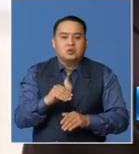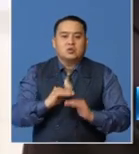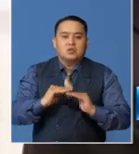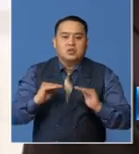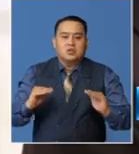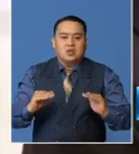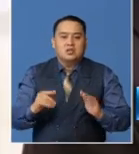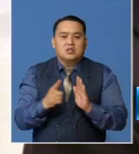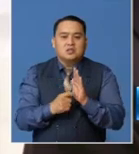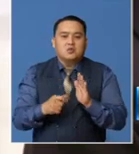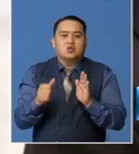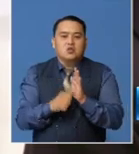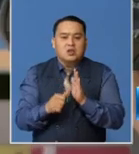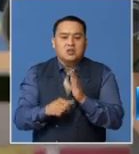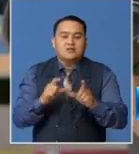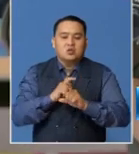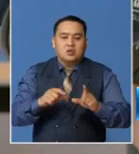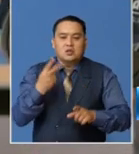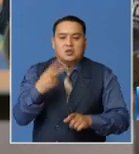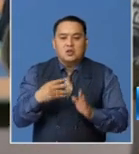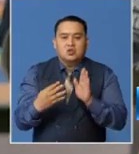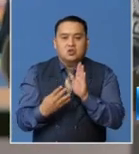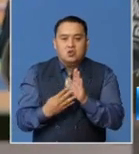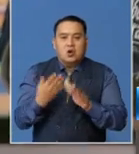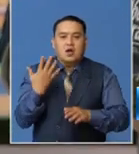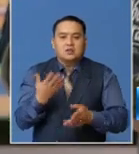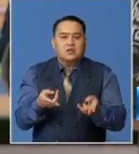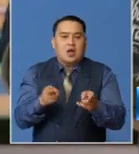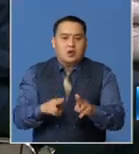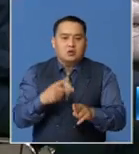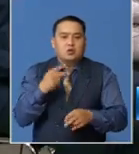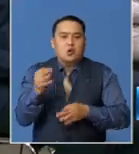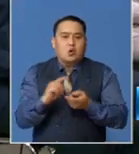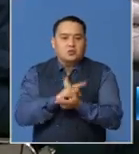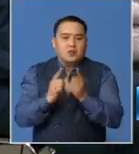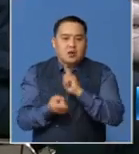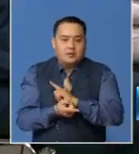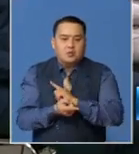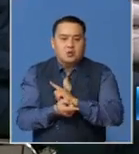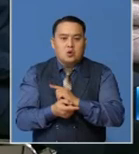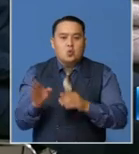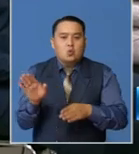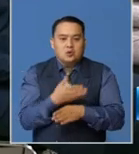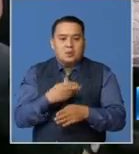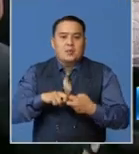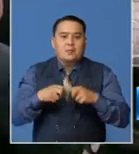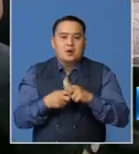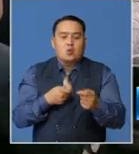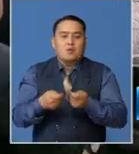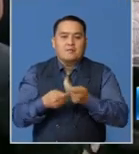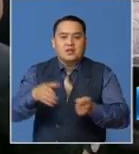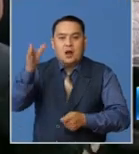и 760 шкаф 34 еще остается 3 сменное обучение устранить проблемы управления